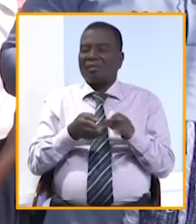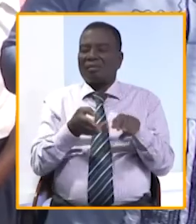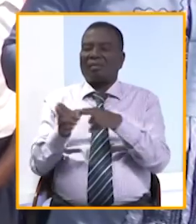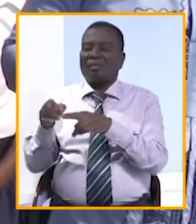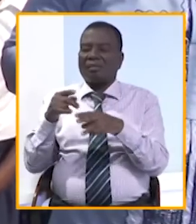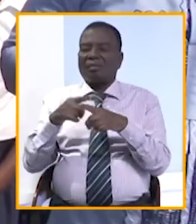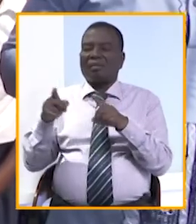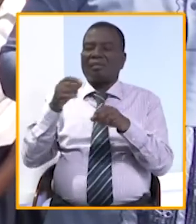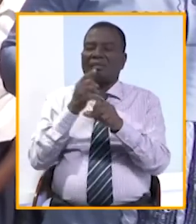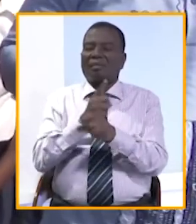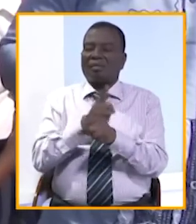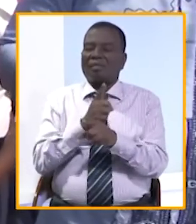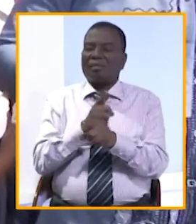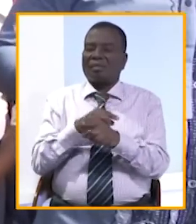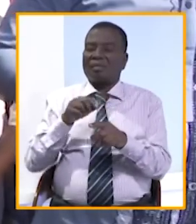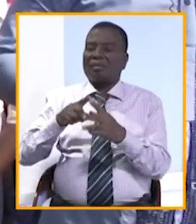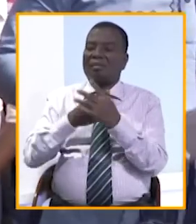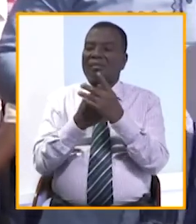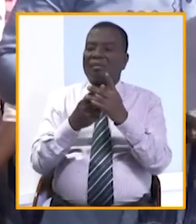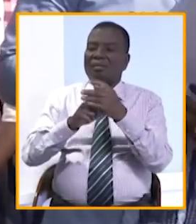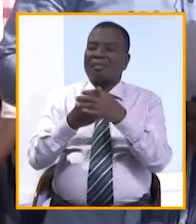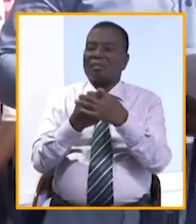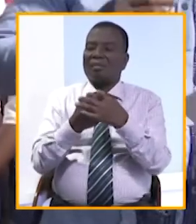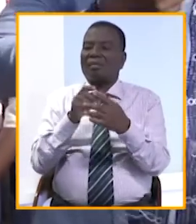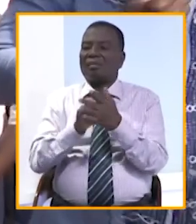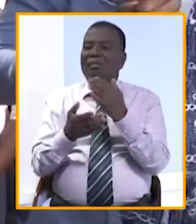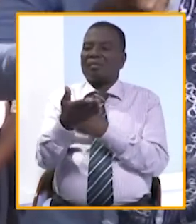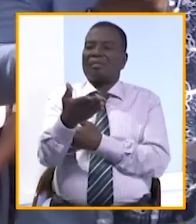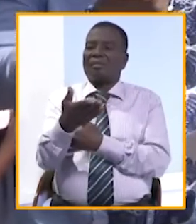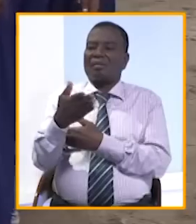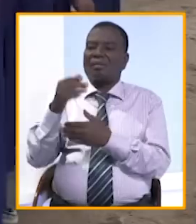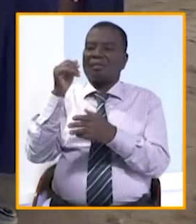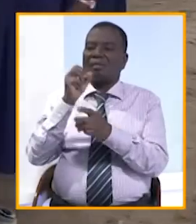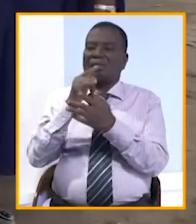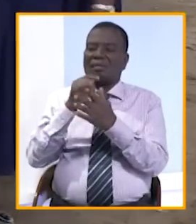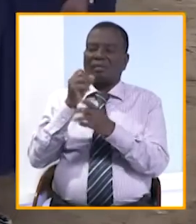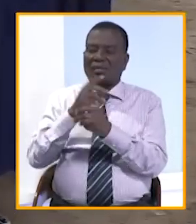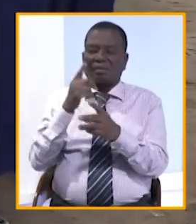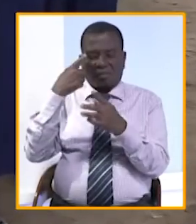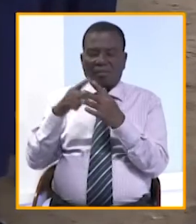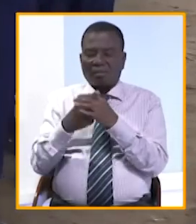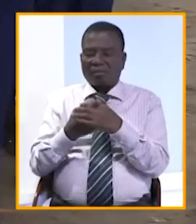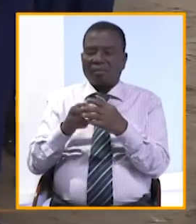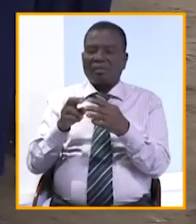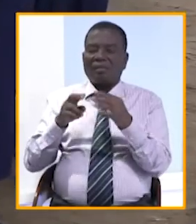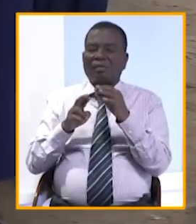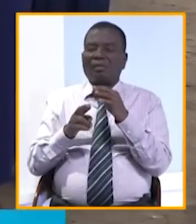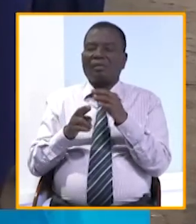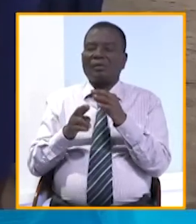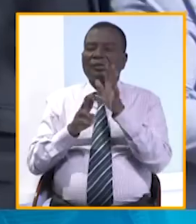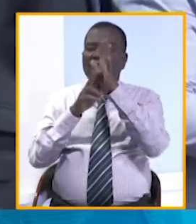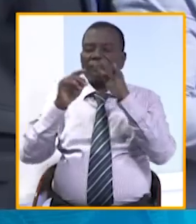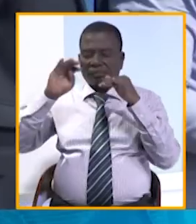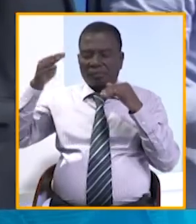parrain, il est encore en route, mais déjà, il faut commencer. Donc ce matin, c'est juste pour